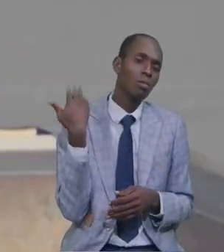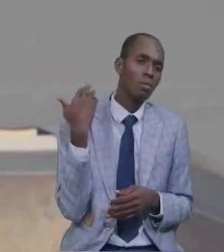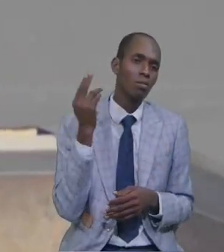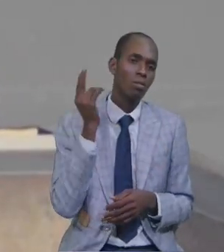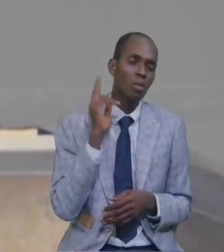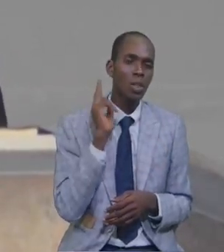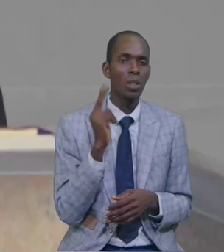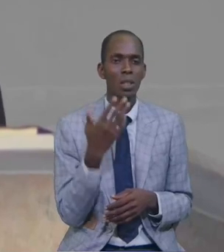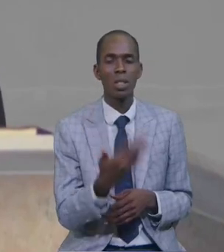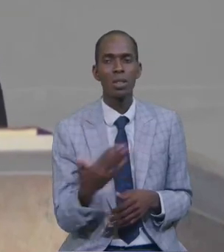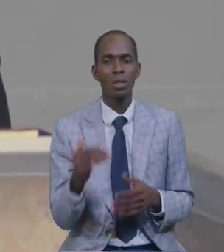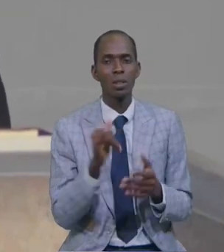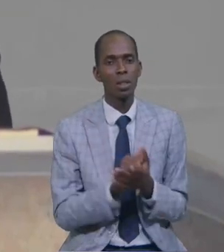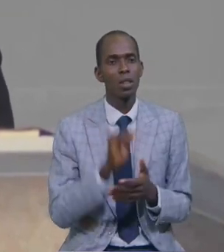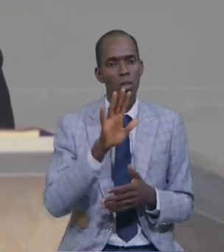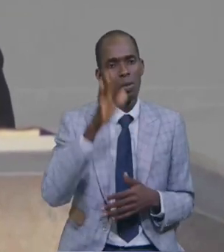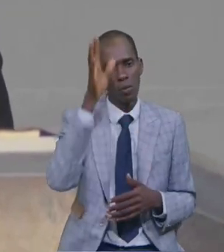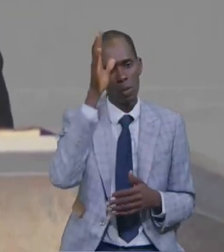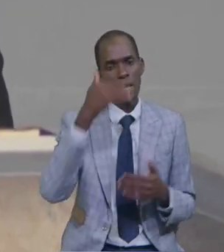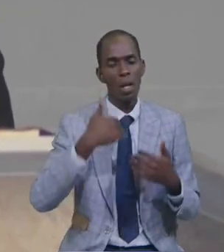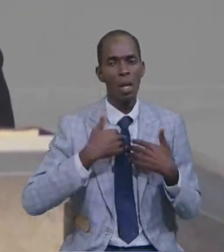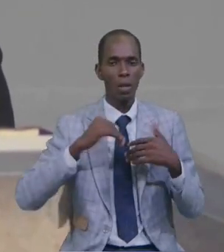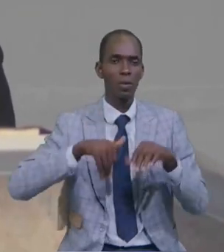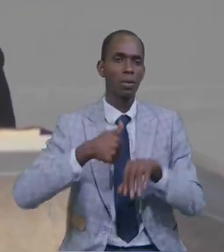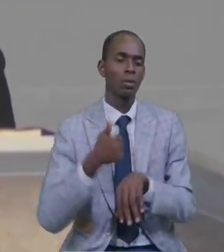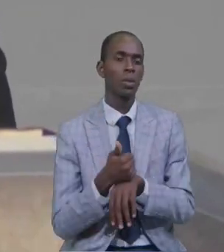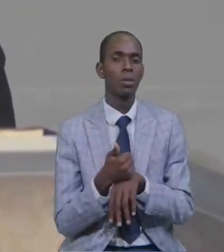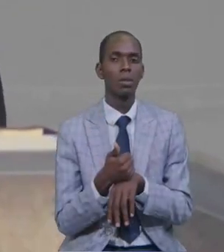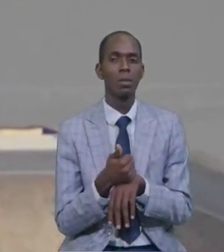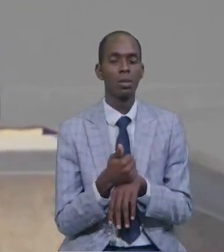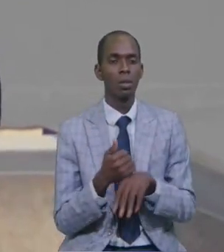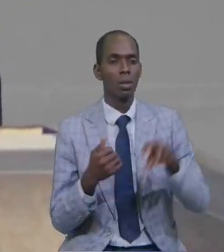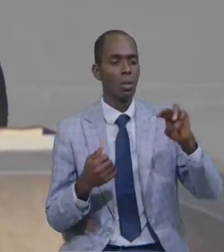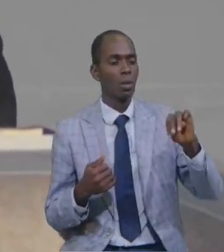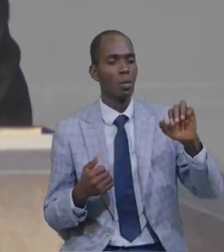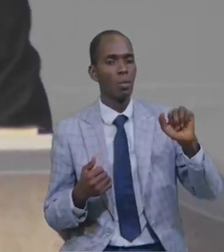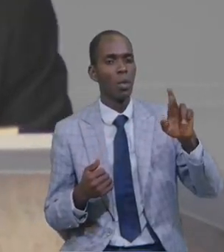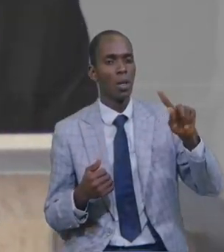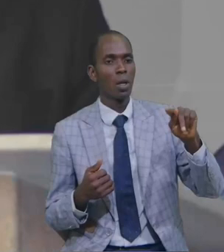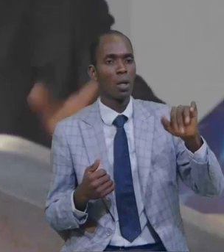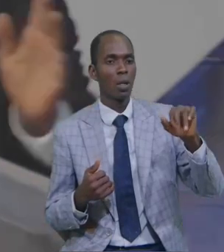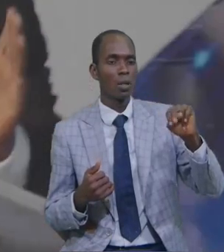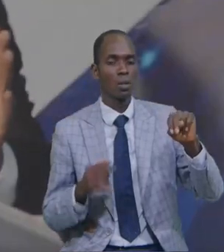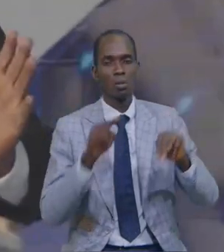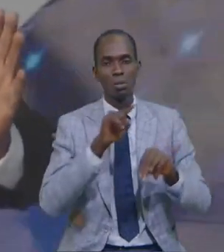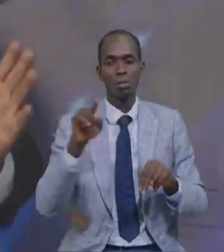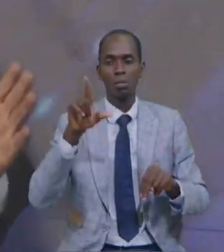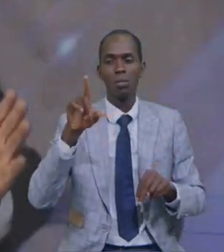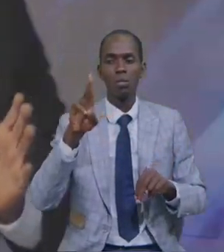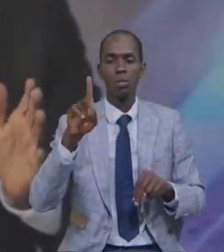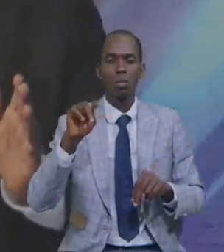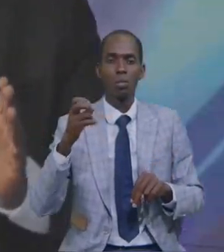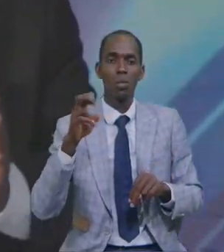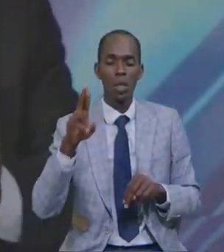Martin Luther King a évangélisé. Mais il mettait l'accent sur la repentance, la foi en Christ. John